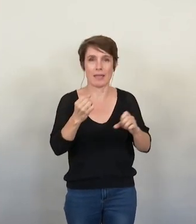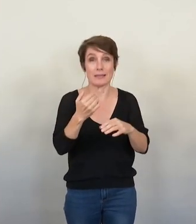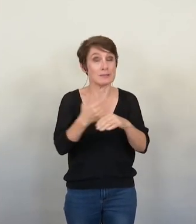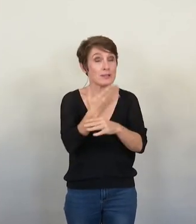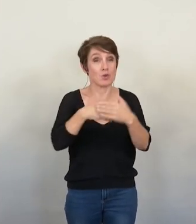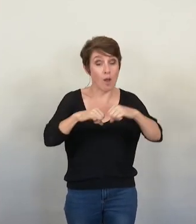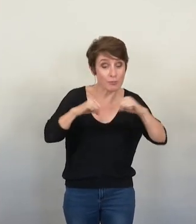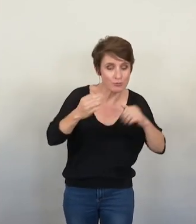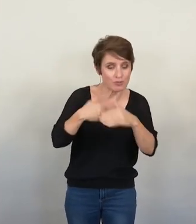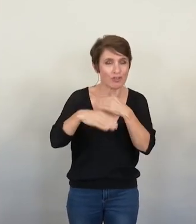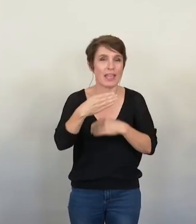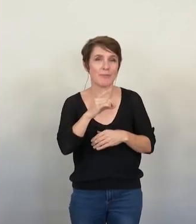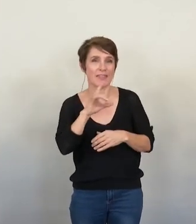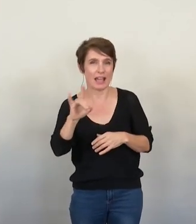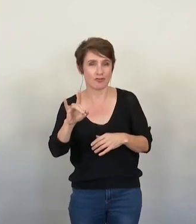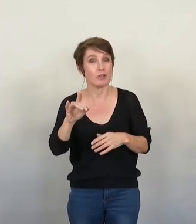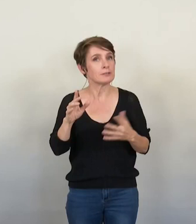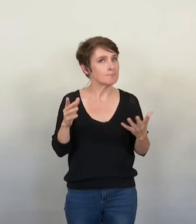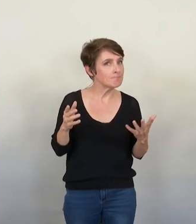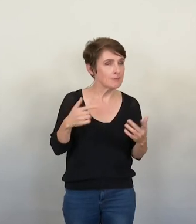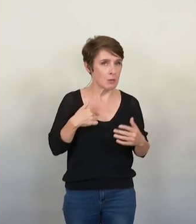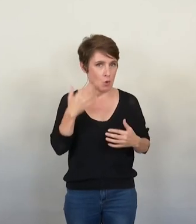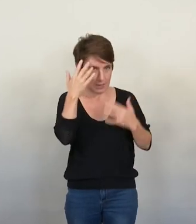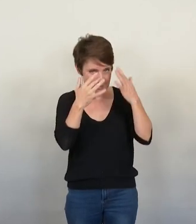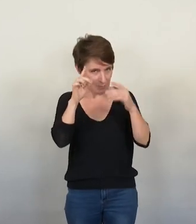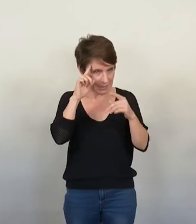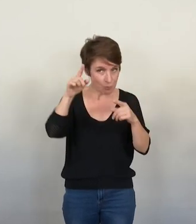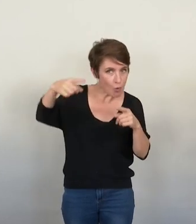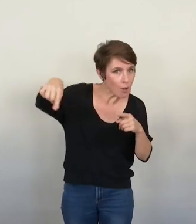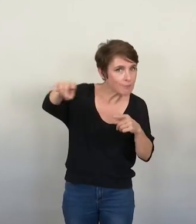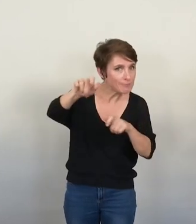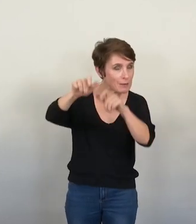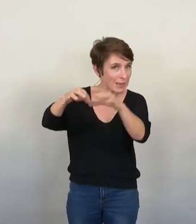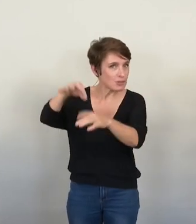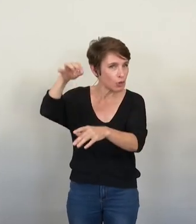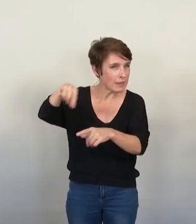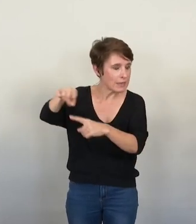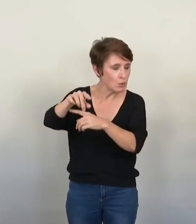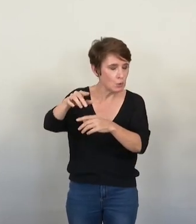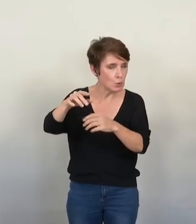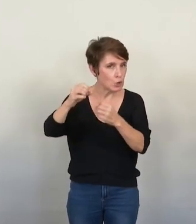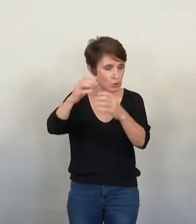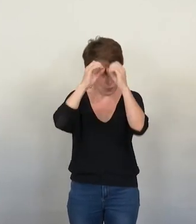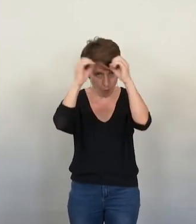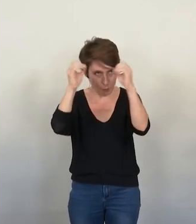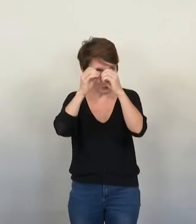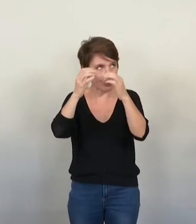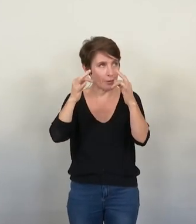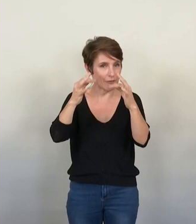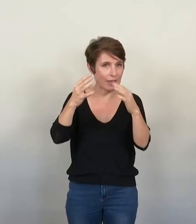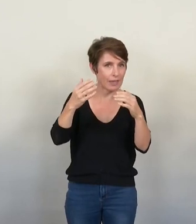a de vraies inquiétudes quant à la méconnaissance de certains élus sur ce que si qui se fait dans nos MDH le volume même